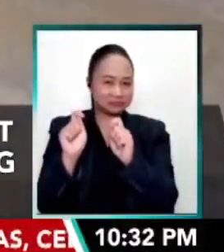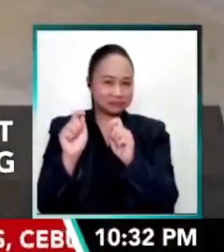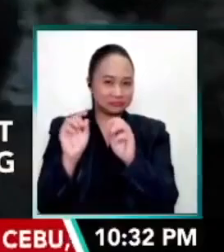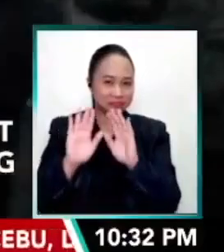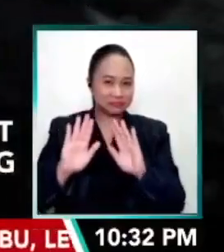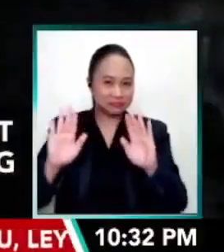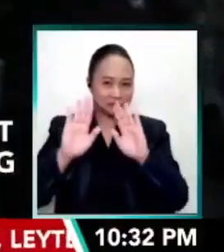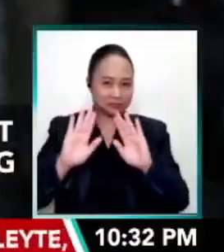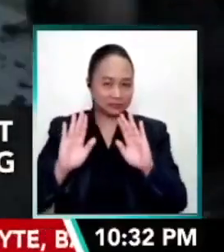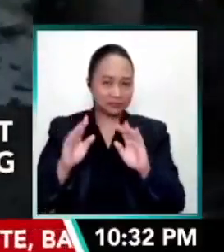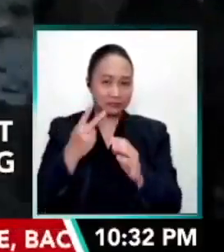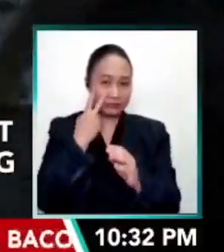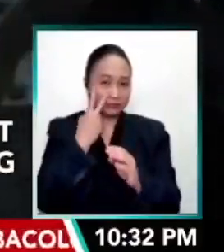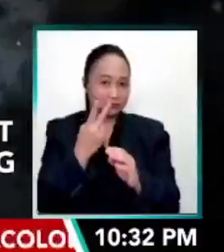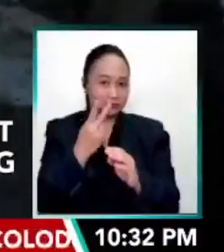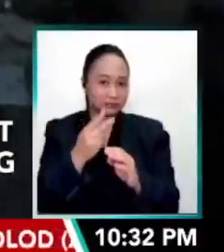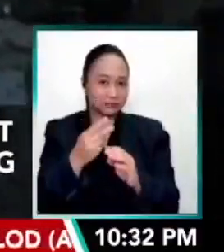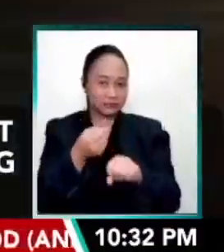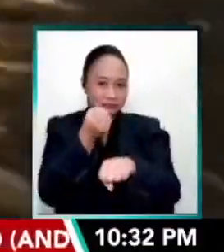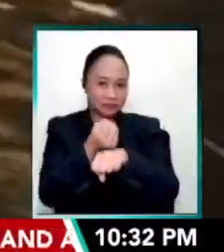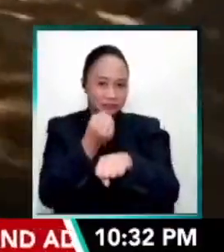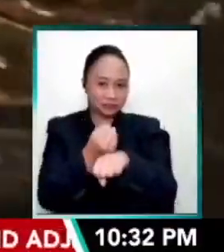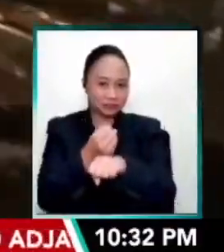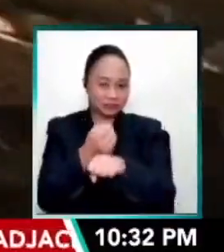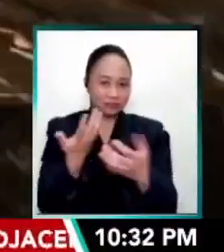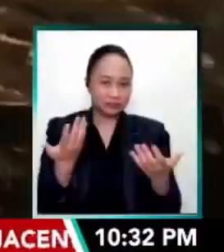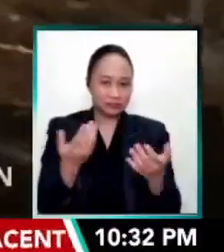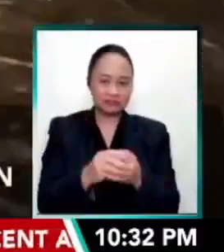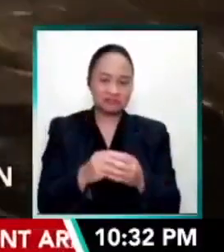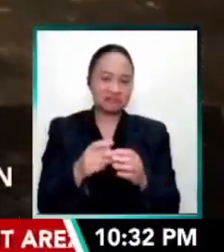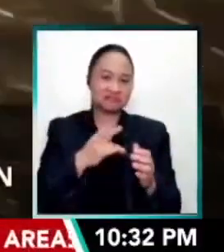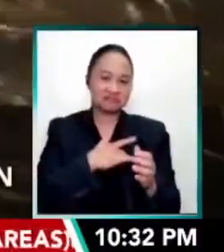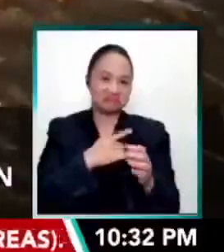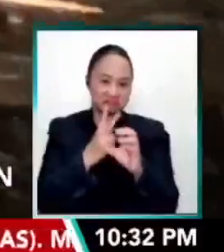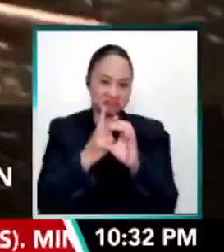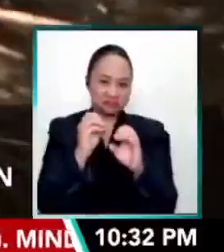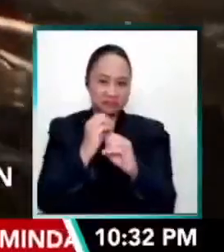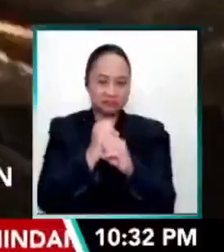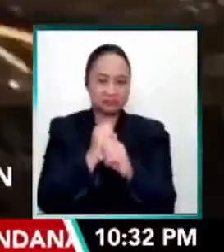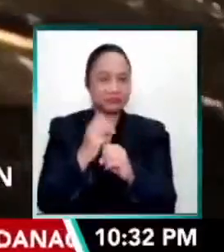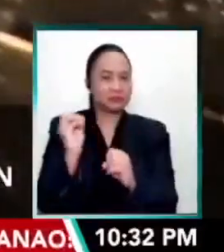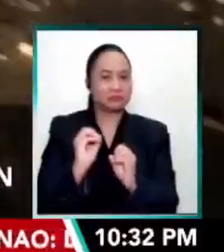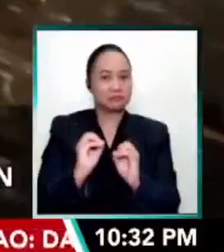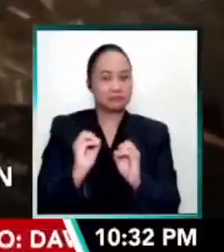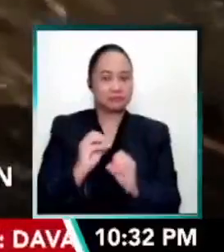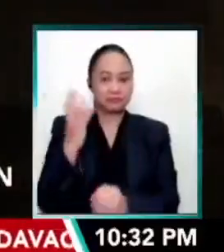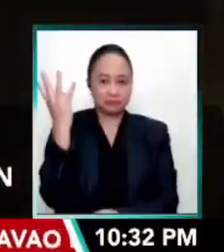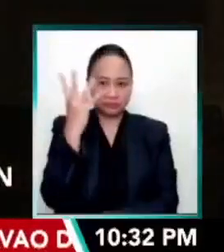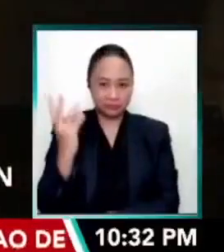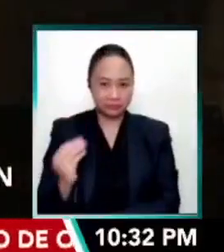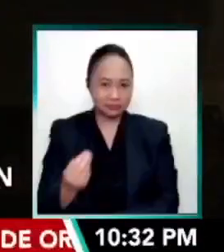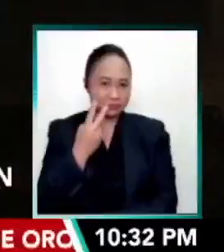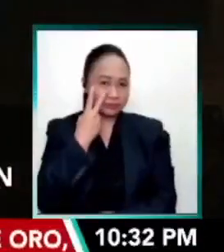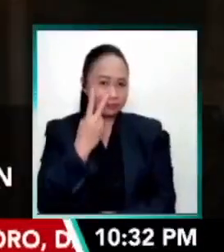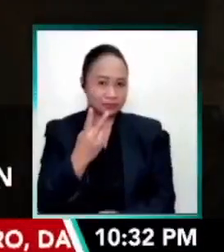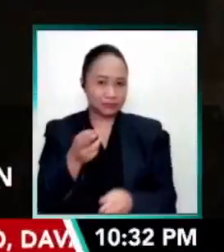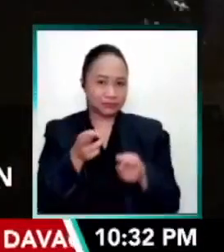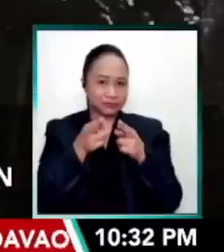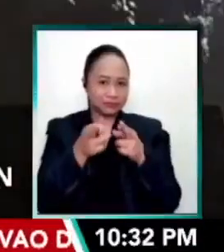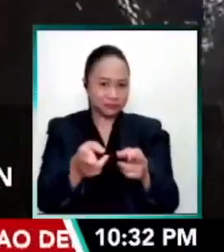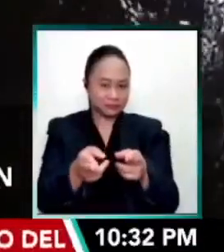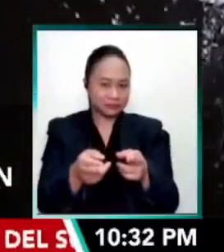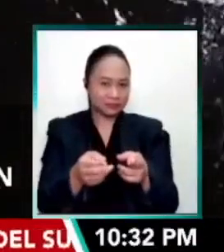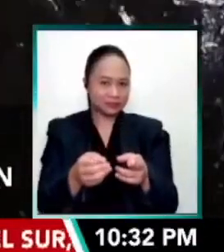bato. Wala namang nasugatan sa sakay nito. Sa Lemery, Batangas, nagmistulan ng ilog ang diversion road. Ayon sa PAGASA, thunderstorm